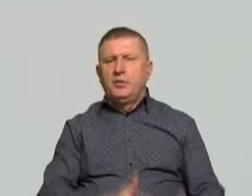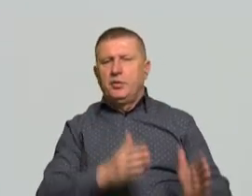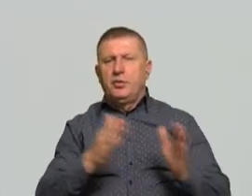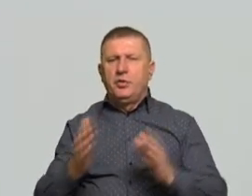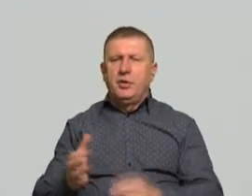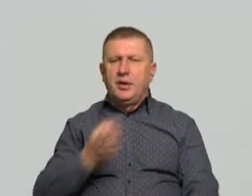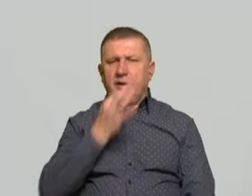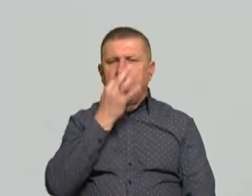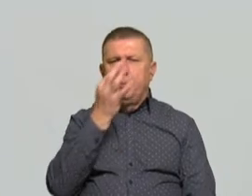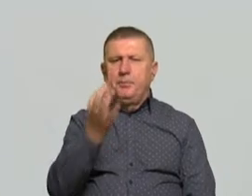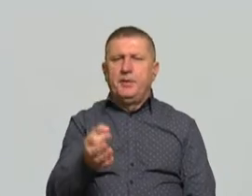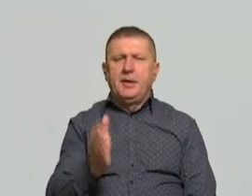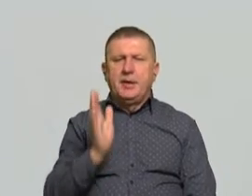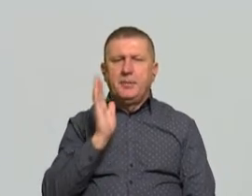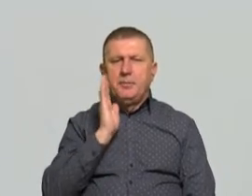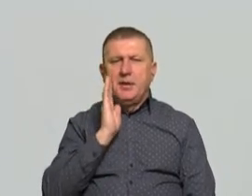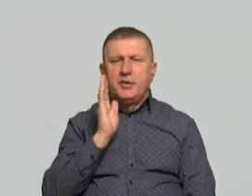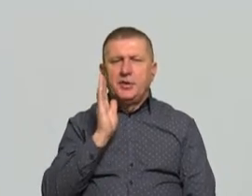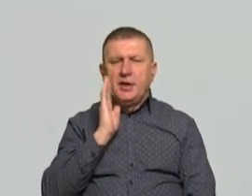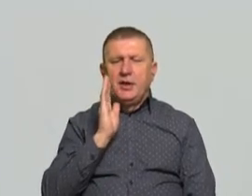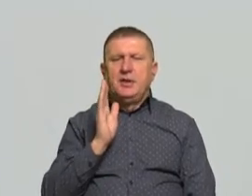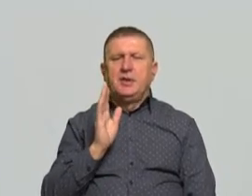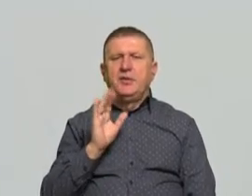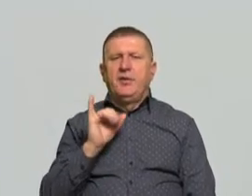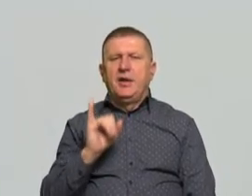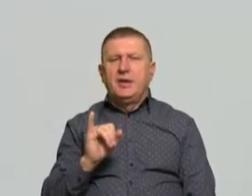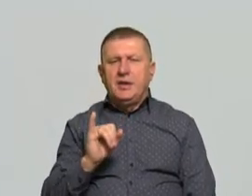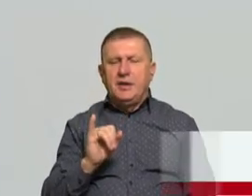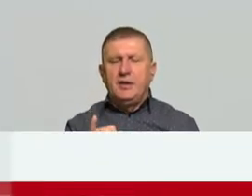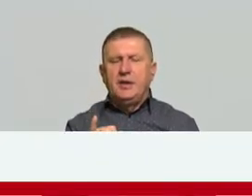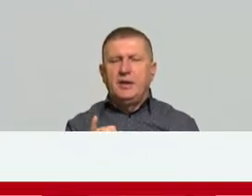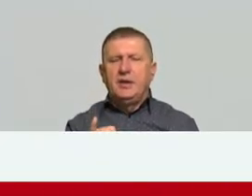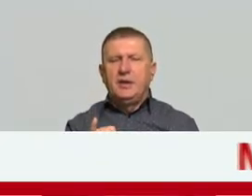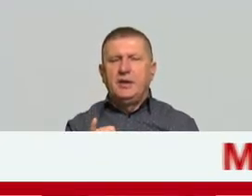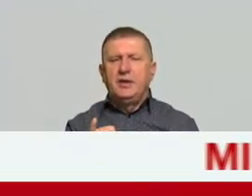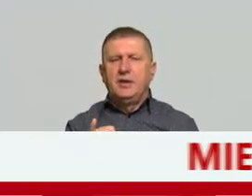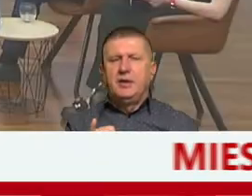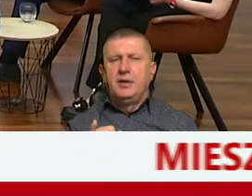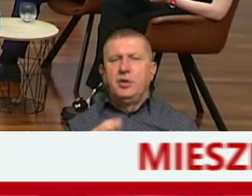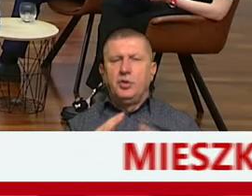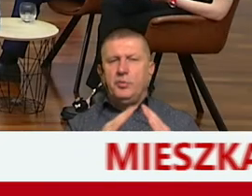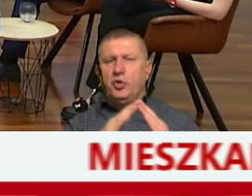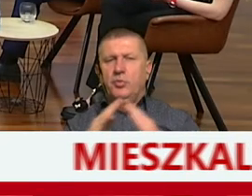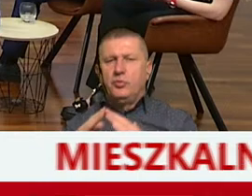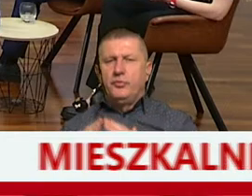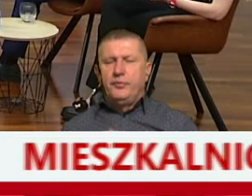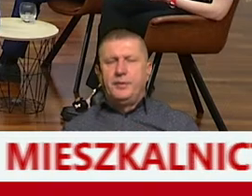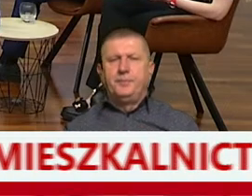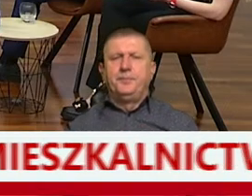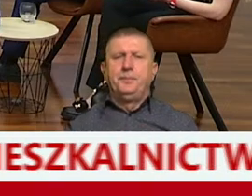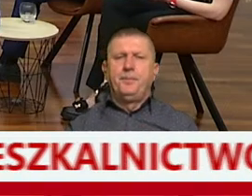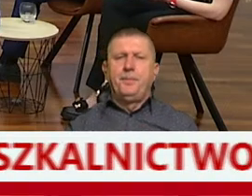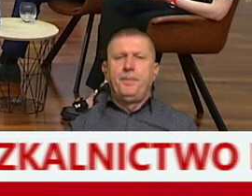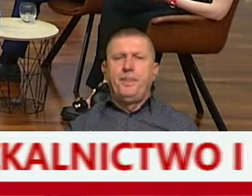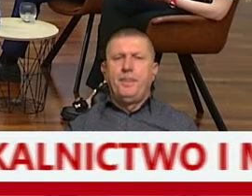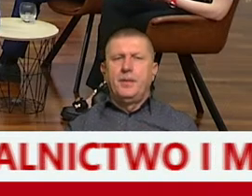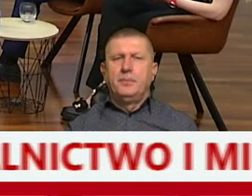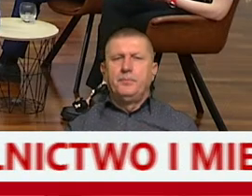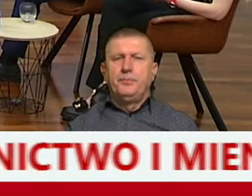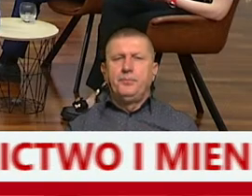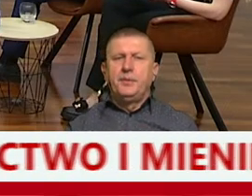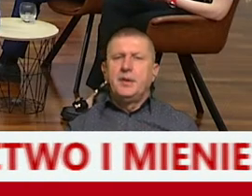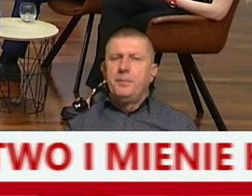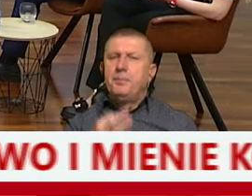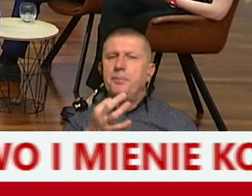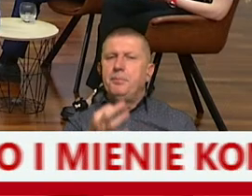dotyczy mieszkalnictwa imienia komunalnego. Zada je Joanna Wieczorek-Tyc, Radio Bielsko. Witam ponownie. Rozpocznę